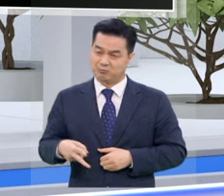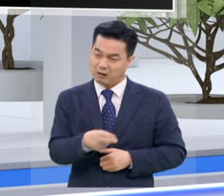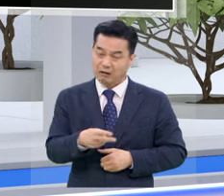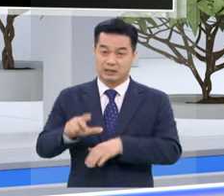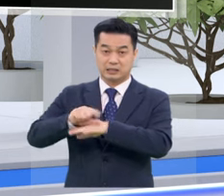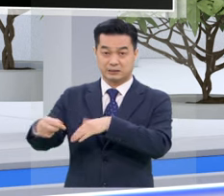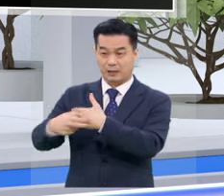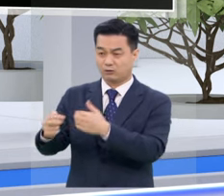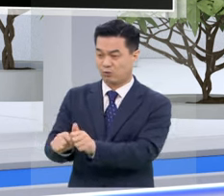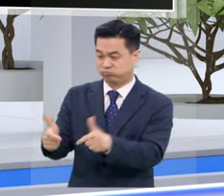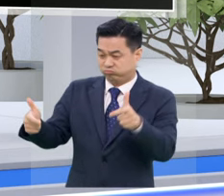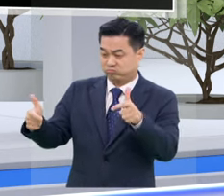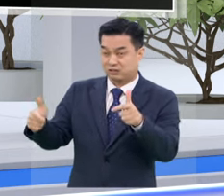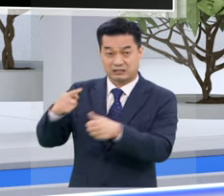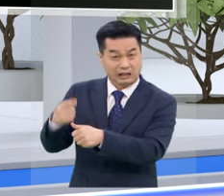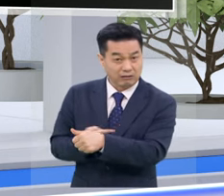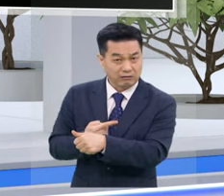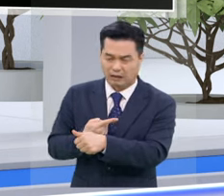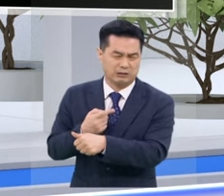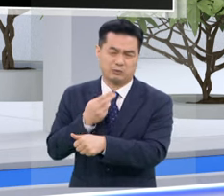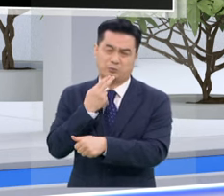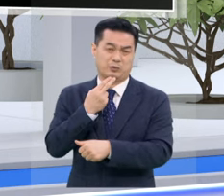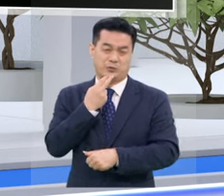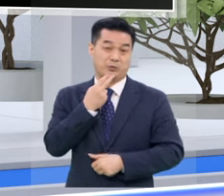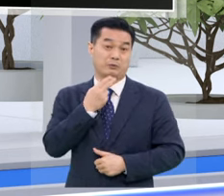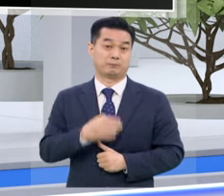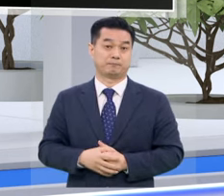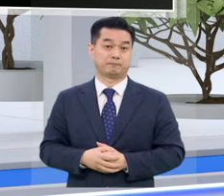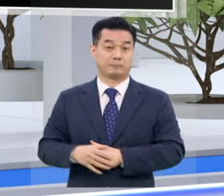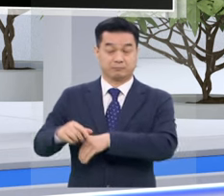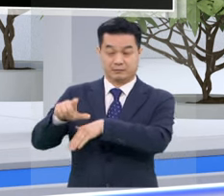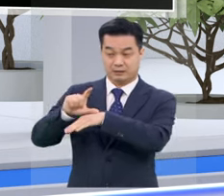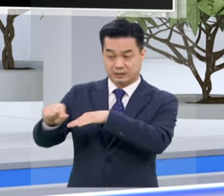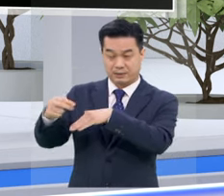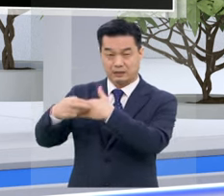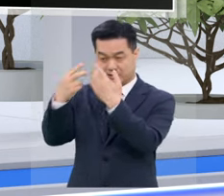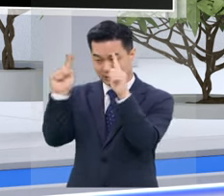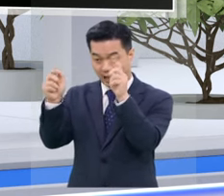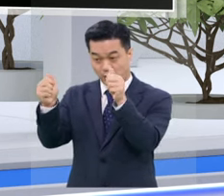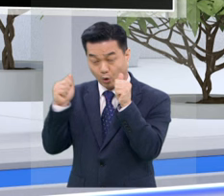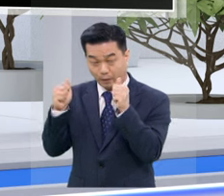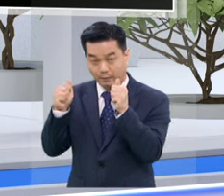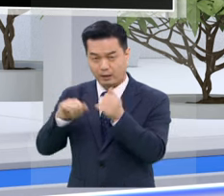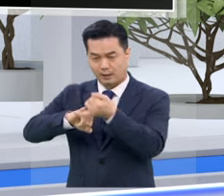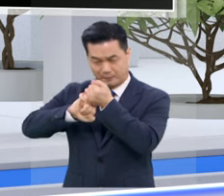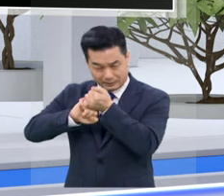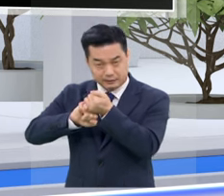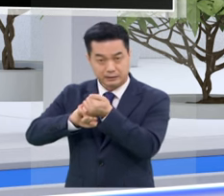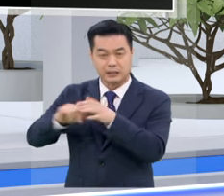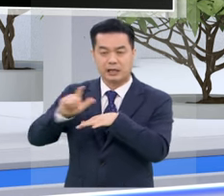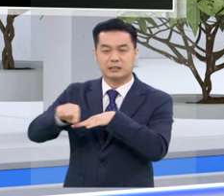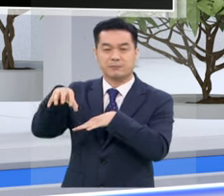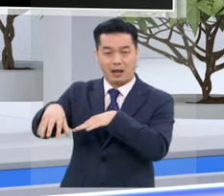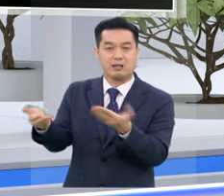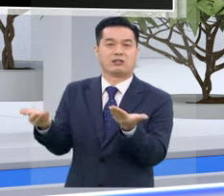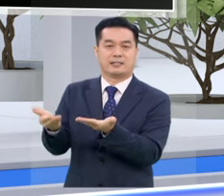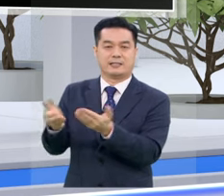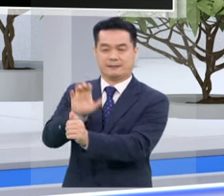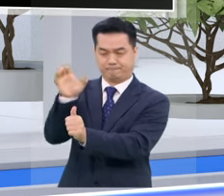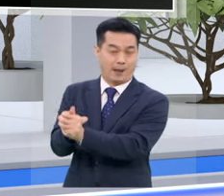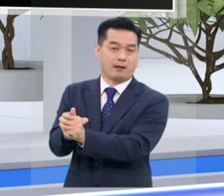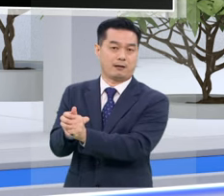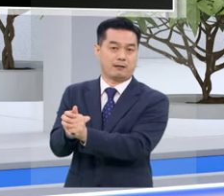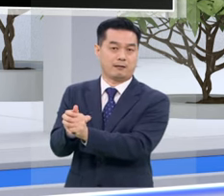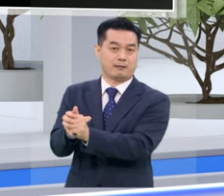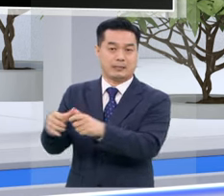활성화시킬 수 없습니다 지방 의대를 나온 경우 의무적으로 지역에서 복무할 수 있도록 하는